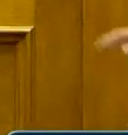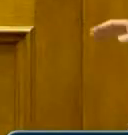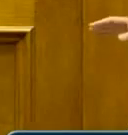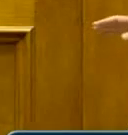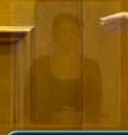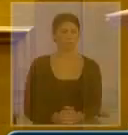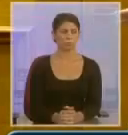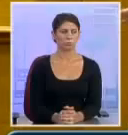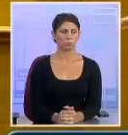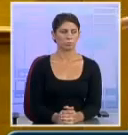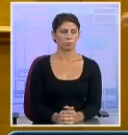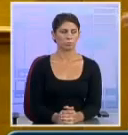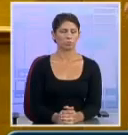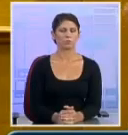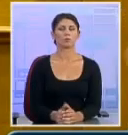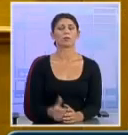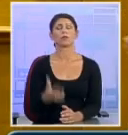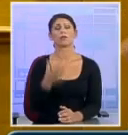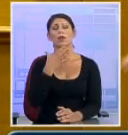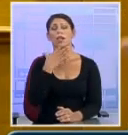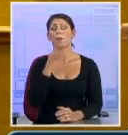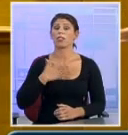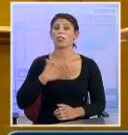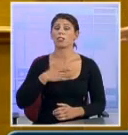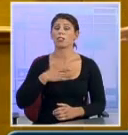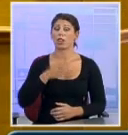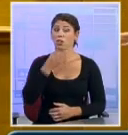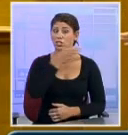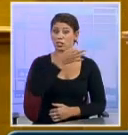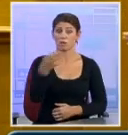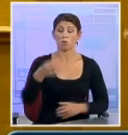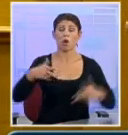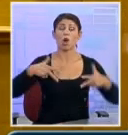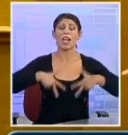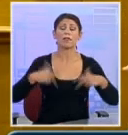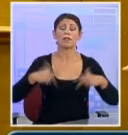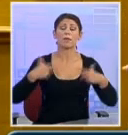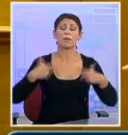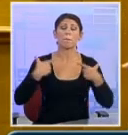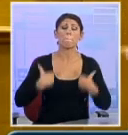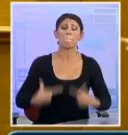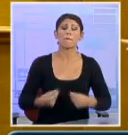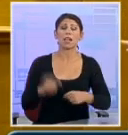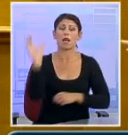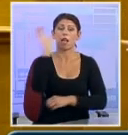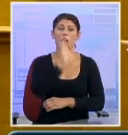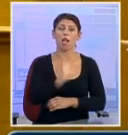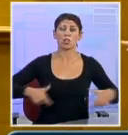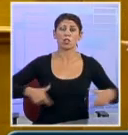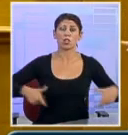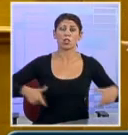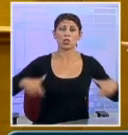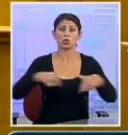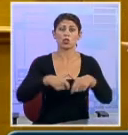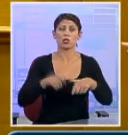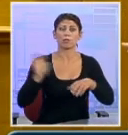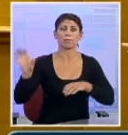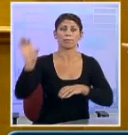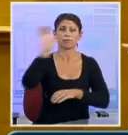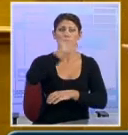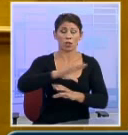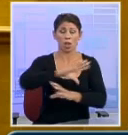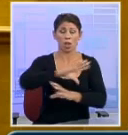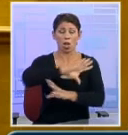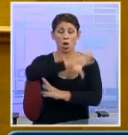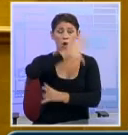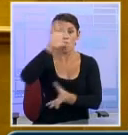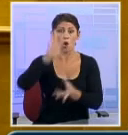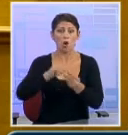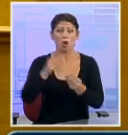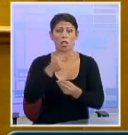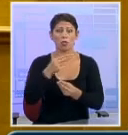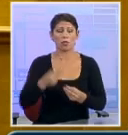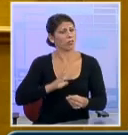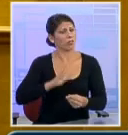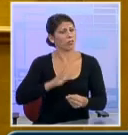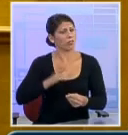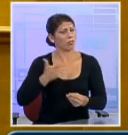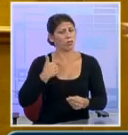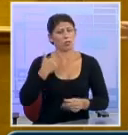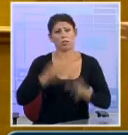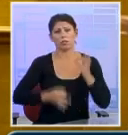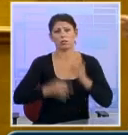Δεν τους αρέσει. Και νομίζω ότι θα έπρεπε να σας είχαν ενημερώσει. Γιατί πήγατε να το συζητήσετε στον ΟΗΕ,